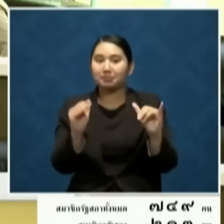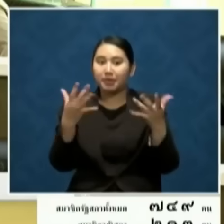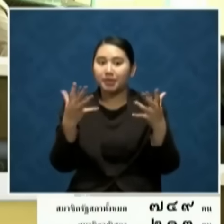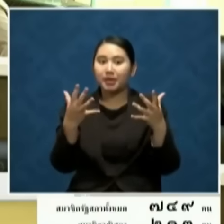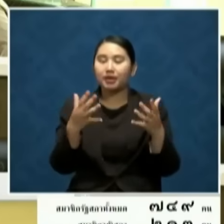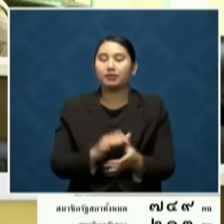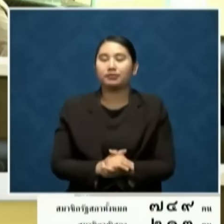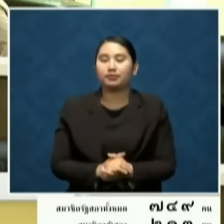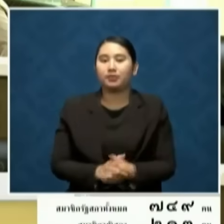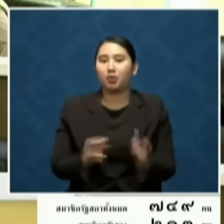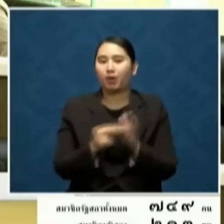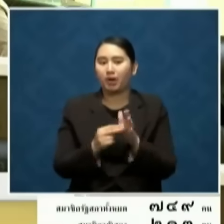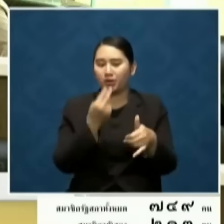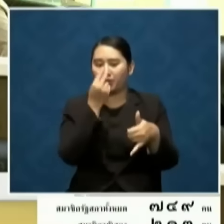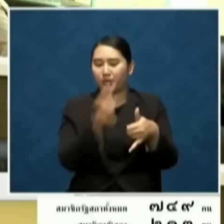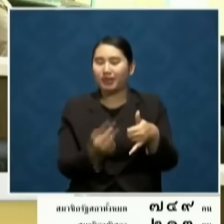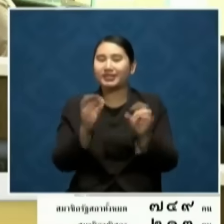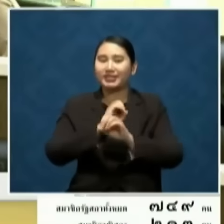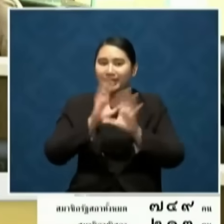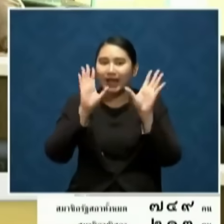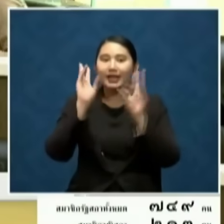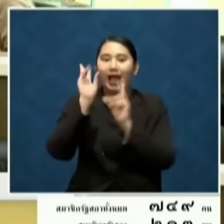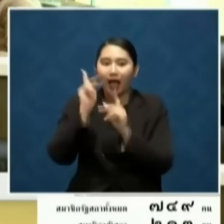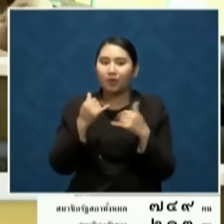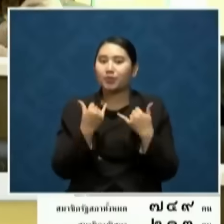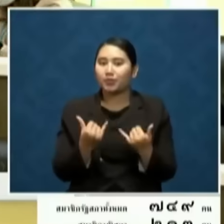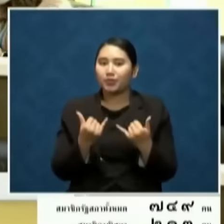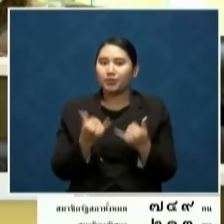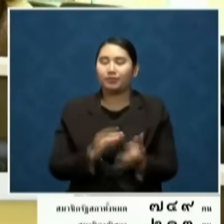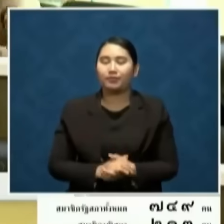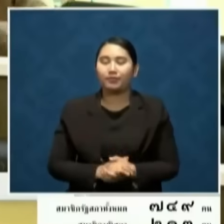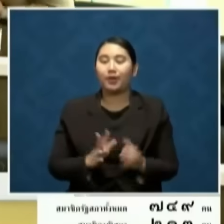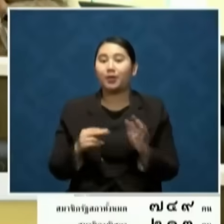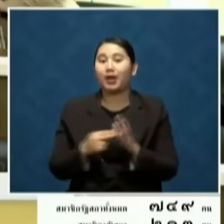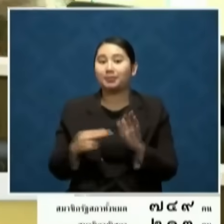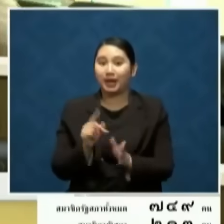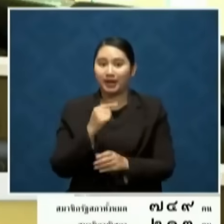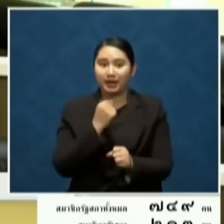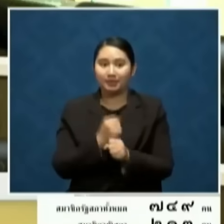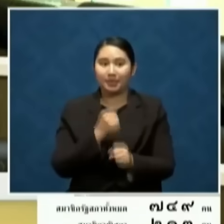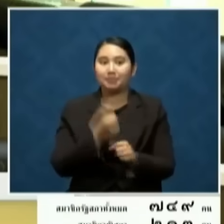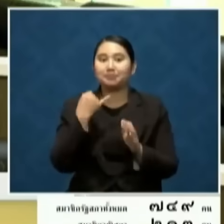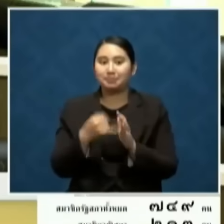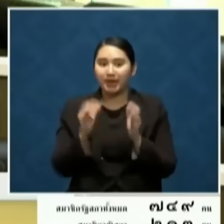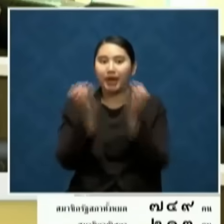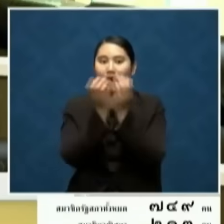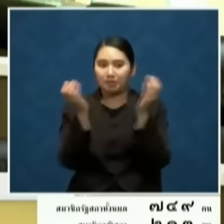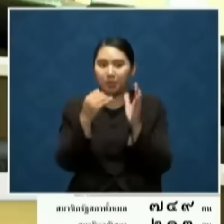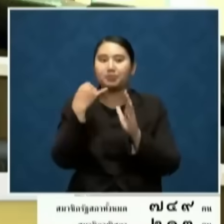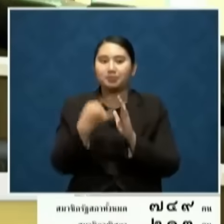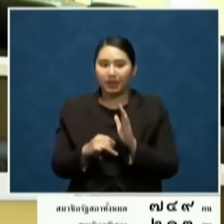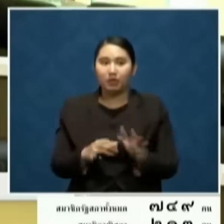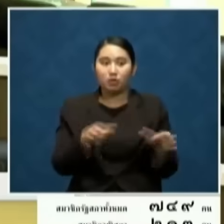ะฝากพี่น้องประชาชนช่วยกันคิดหาเหตุผลให้หูตาสว่างจะได้ไม่เกิดความรุนแรงขึ้นจึงไม่เห็นด้วยที่จะให้นาย